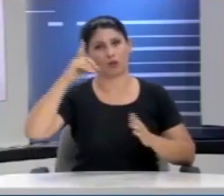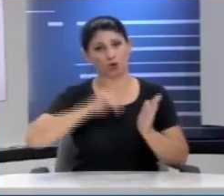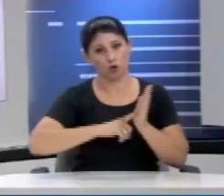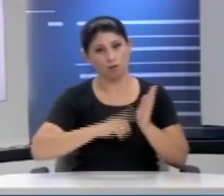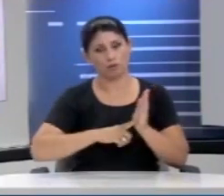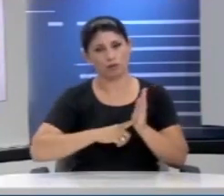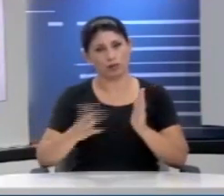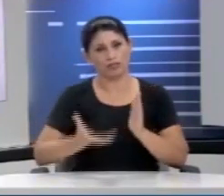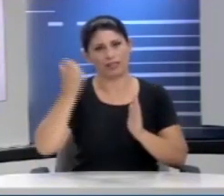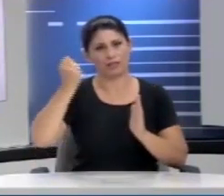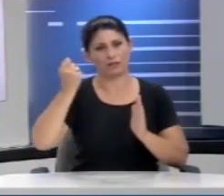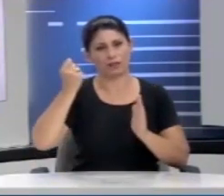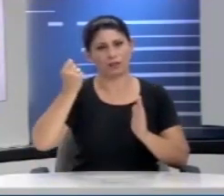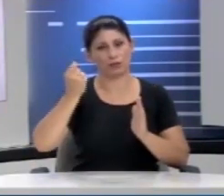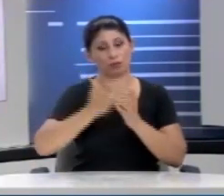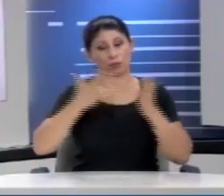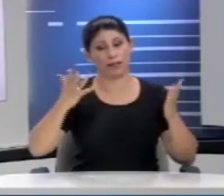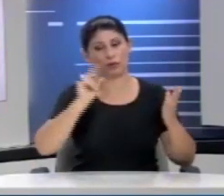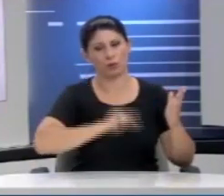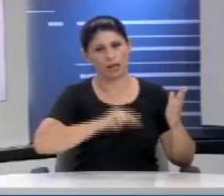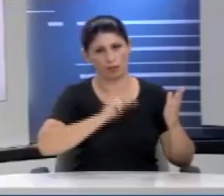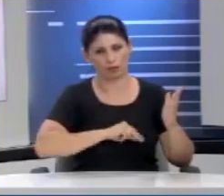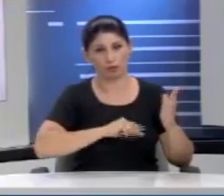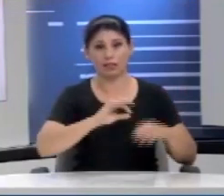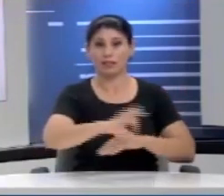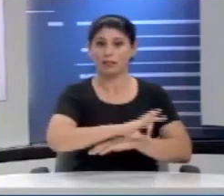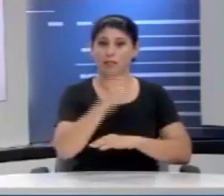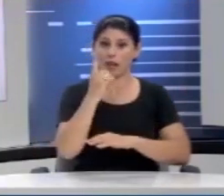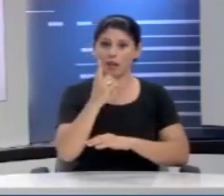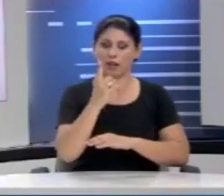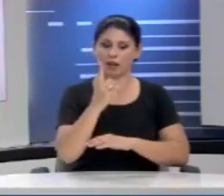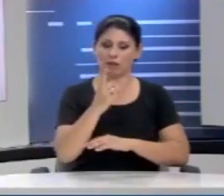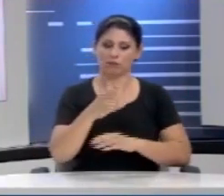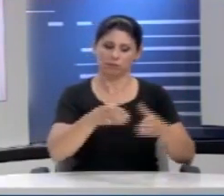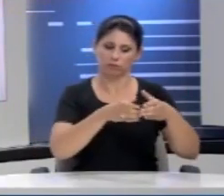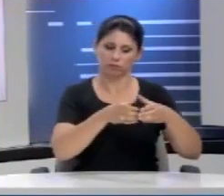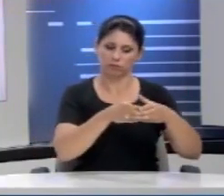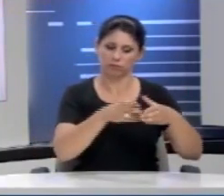η διασφάλιση του μέγιστου κέρδους. Σχεδιάζεται ένα νέο επιτελικό